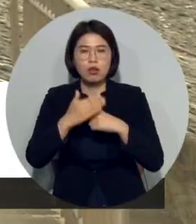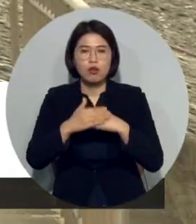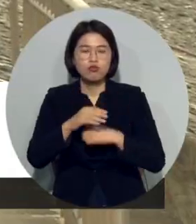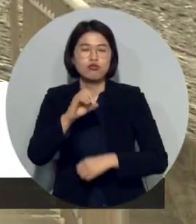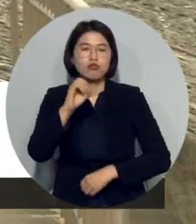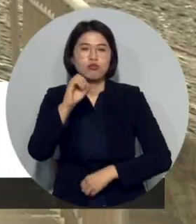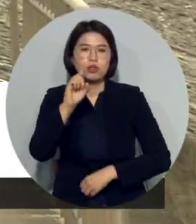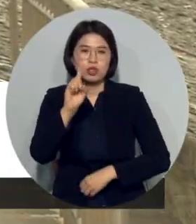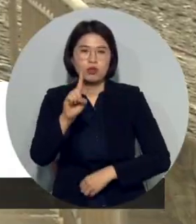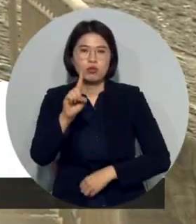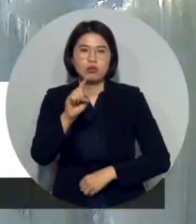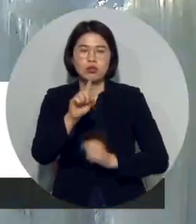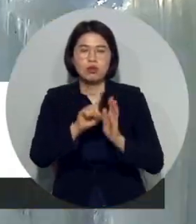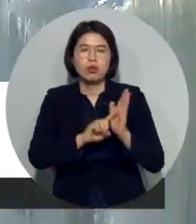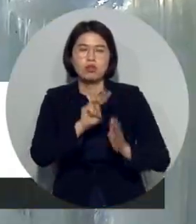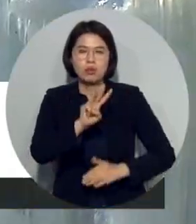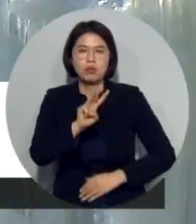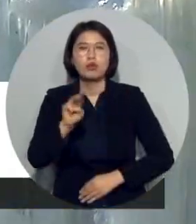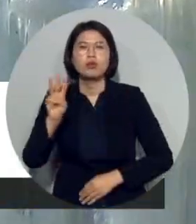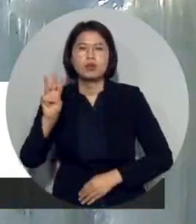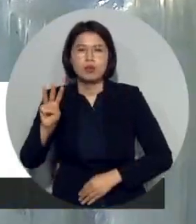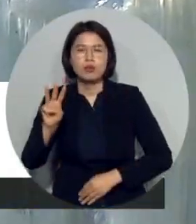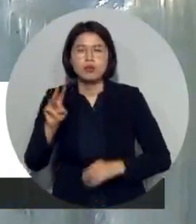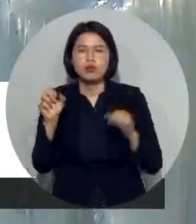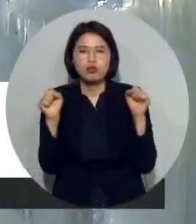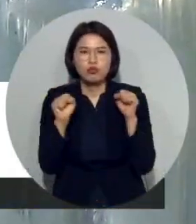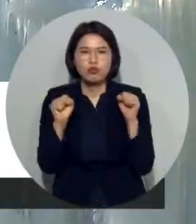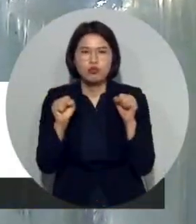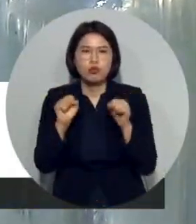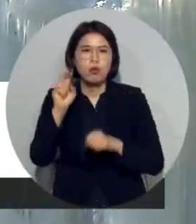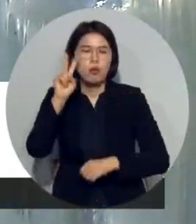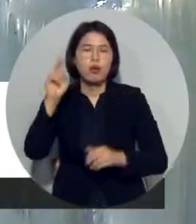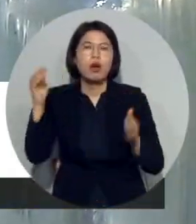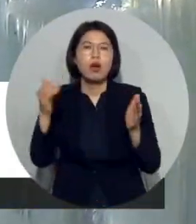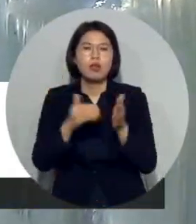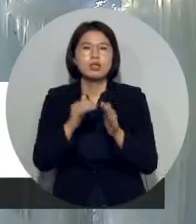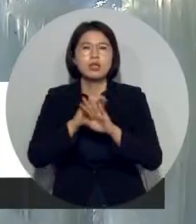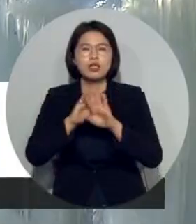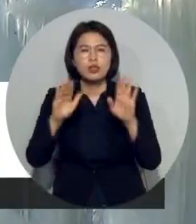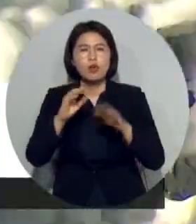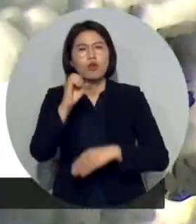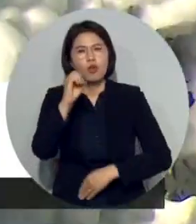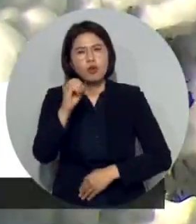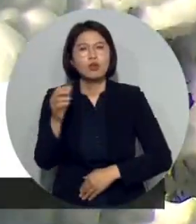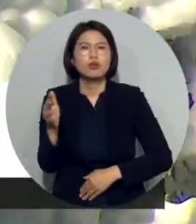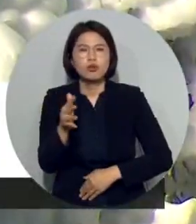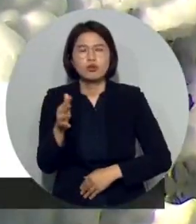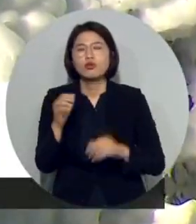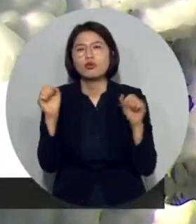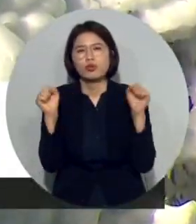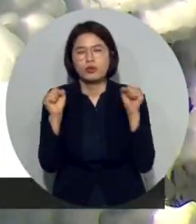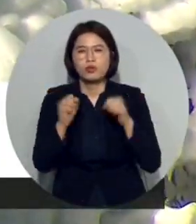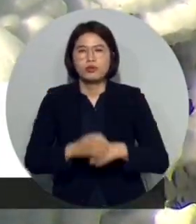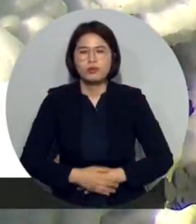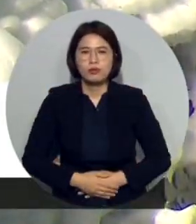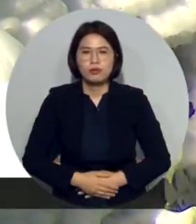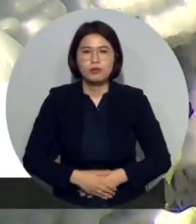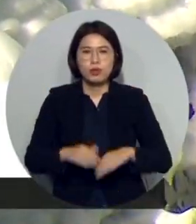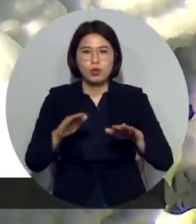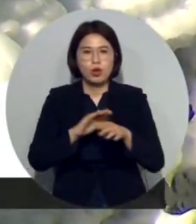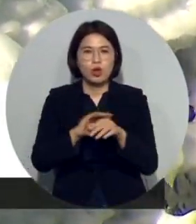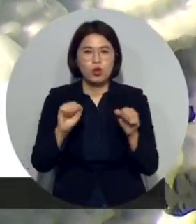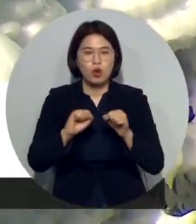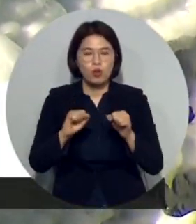등 영하 3도에서 영상 3도로 쌀쌀하겠고, 모레까지 낮에도 0도 안팎으로 춥겠습니다. 오늘